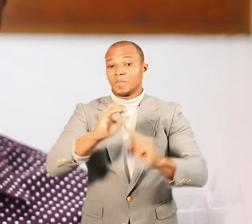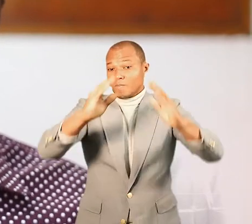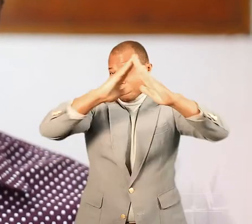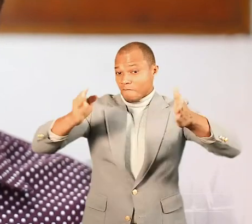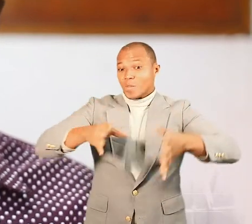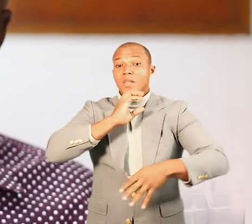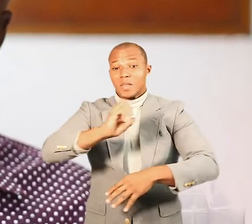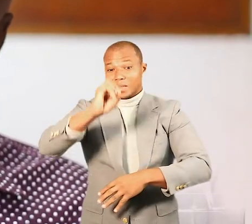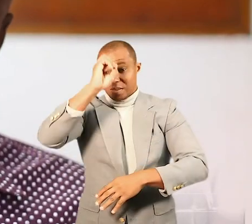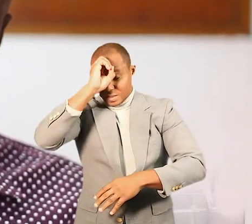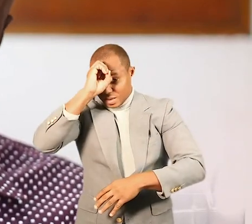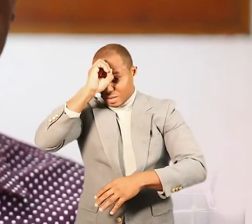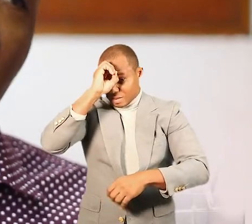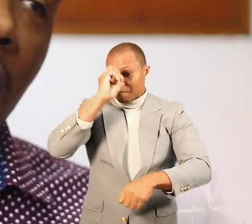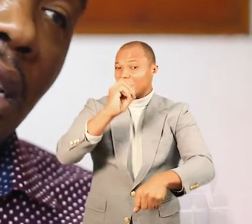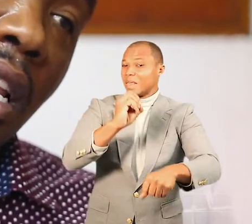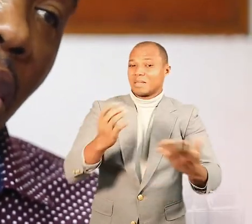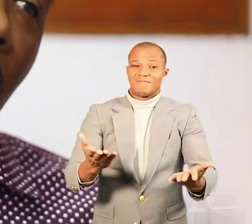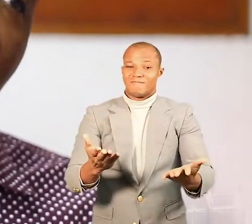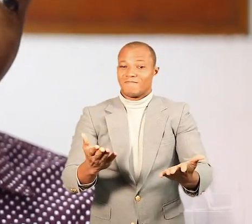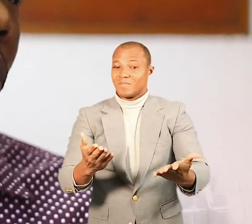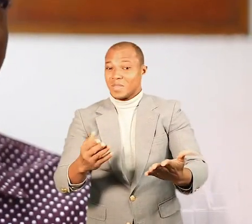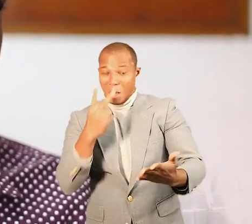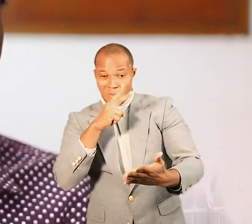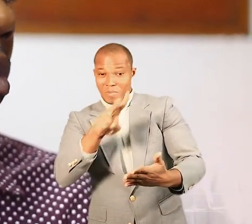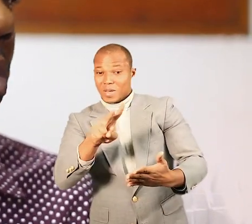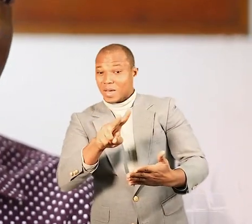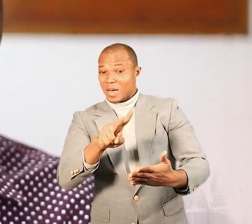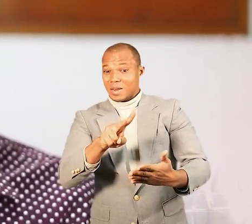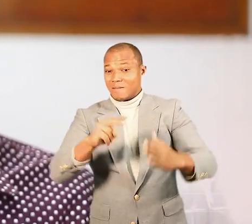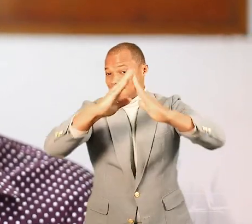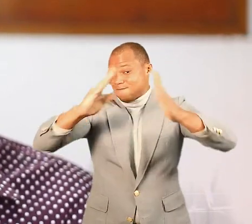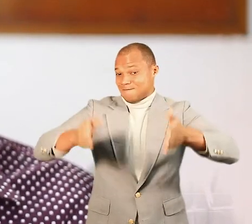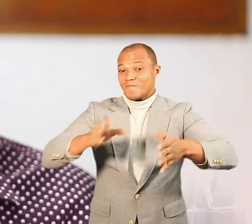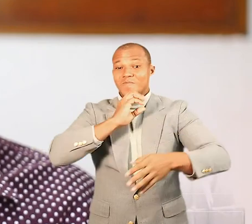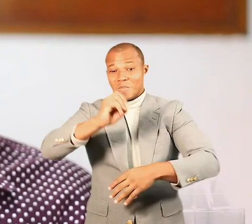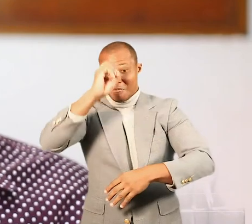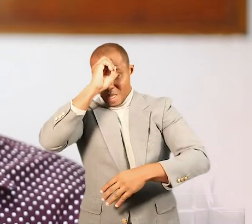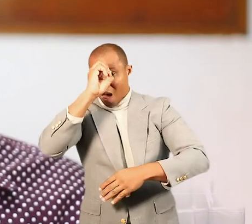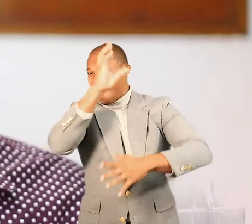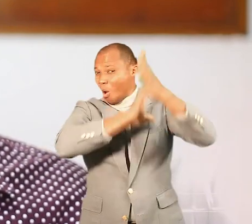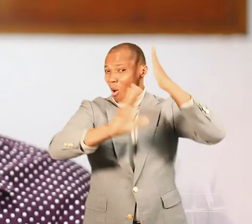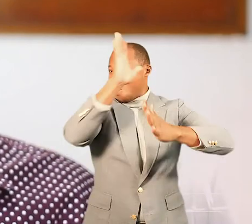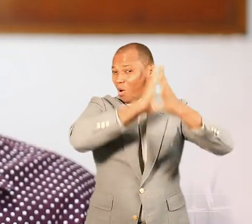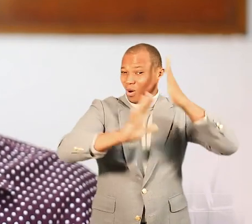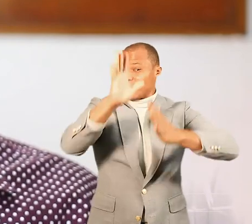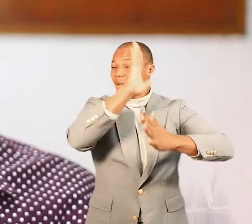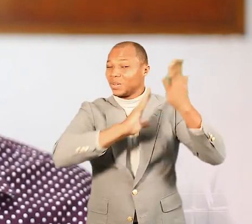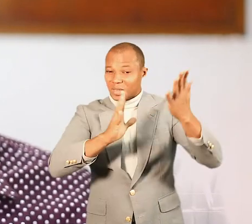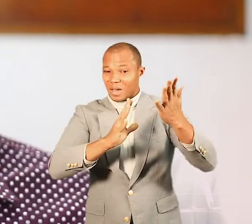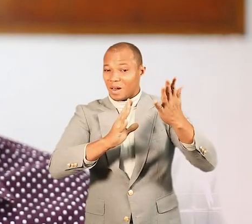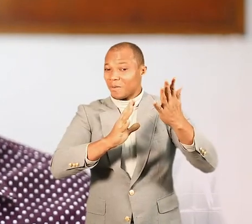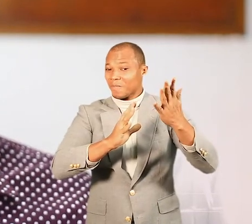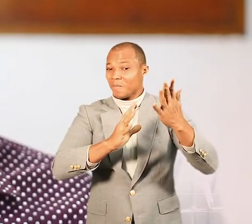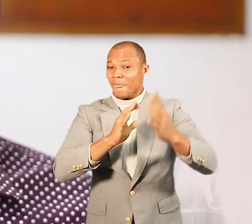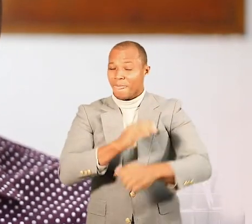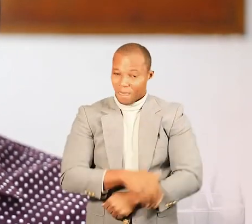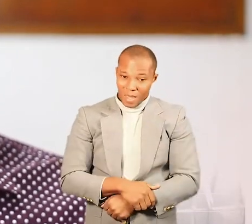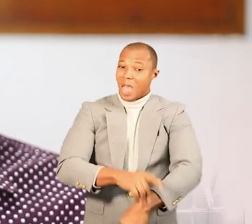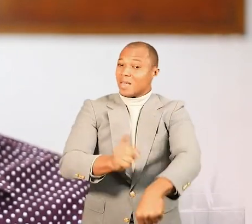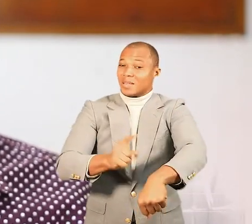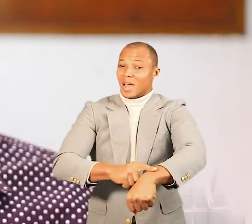fait, après la quantité de temps aussi, nous avons gardé le centre d'accueil de Kafoua, qui est depuis sous le temps de Duvalier. Donc, le temps vient